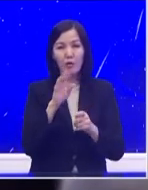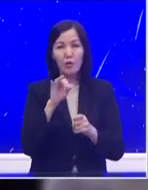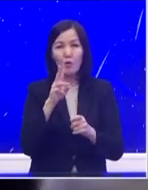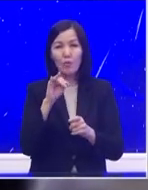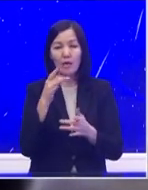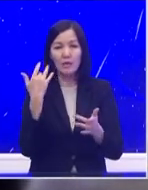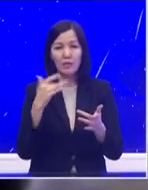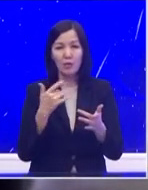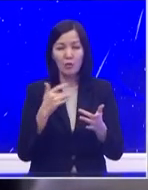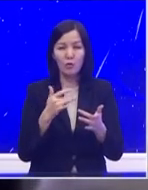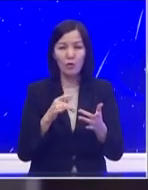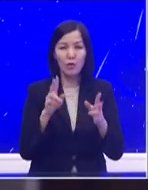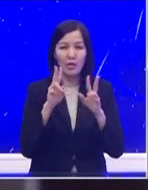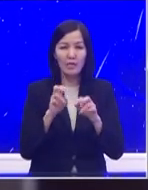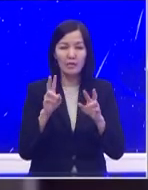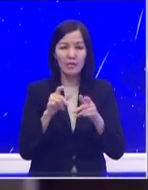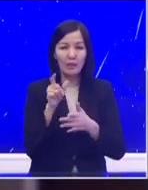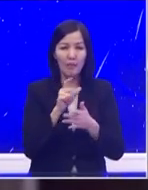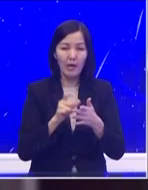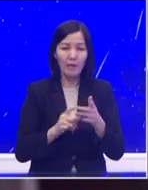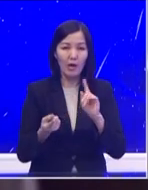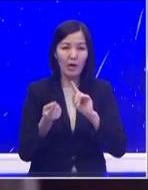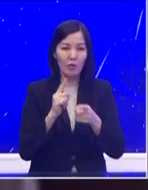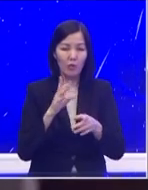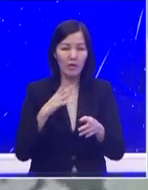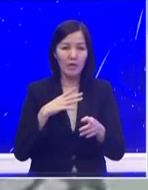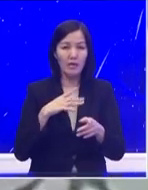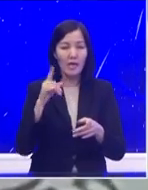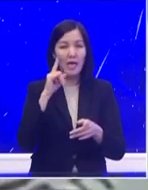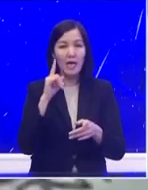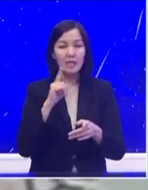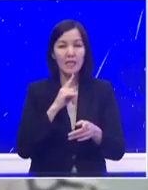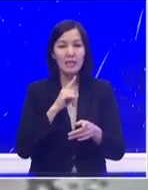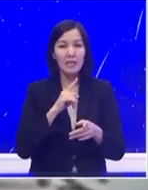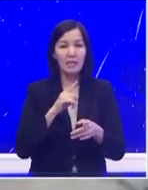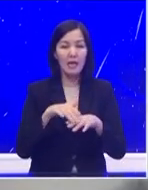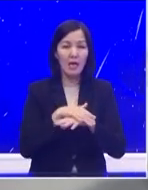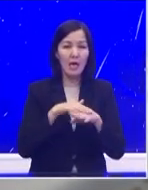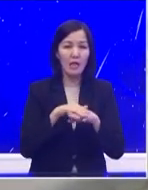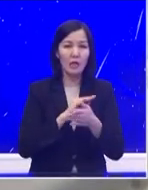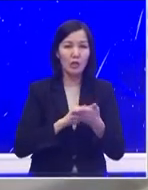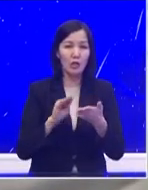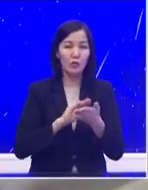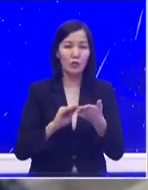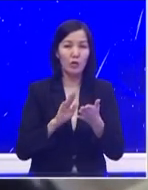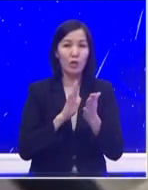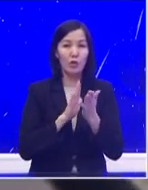күйлерін зерттеп, оны поэма тілінде сөйлеткен. Көзі тірісінде Қазақстанның халық жазушысы деген құрметке де ие